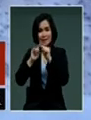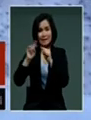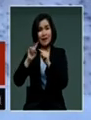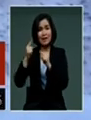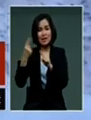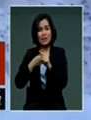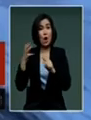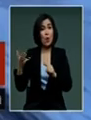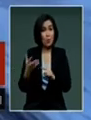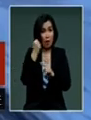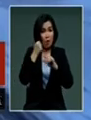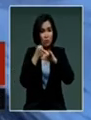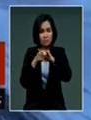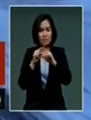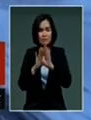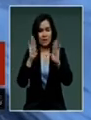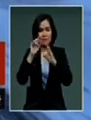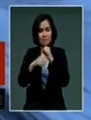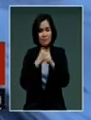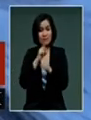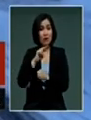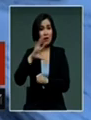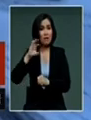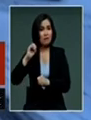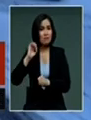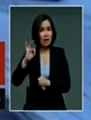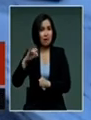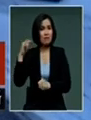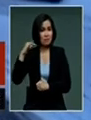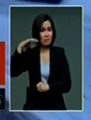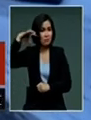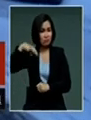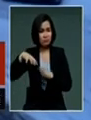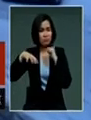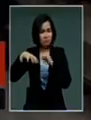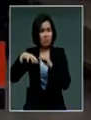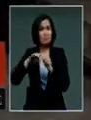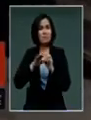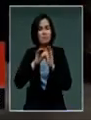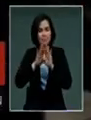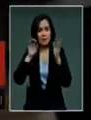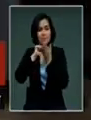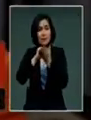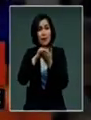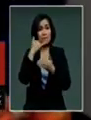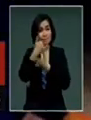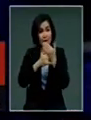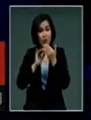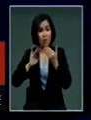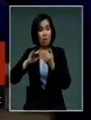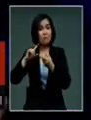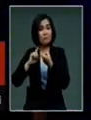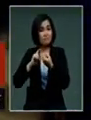เหมาลำหรือชาร์เตอร์ไฟลท์ในปี2559 ครับ ปัจจุบันสายการบินซาราตอฟแอร์ไลน์ให้บริการเที่ยวบินในประเทศเป็นหลักนะคะ